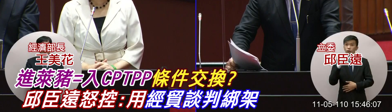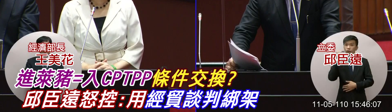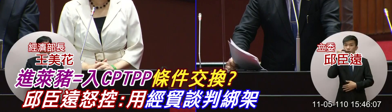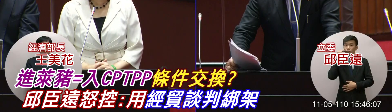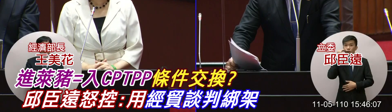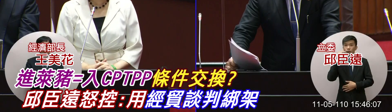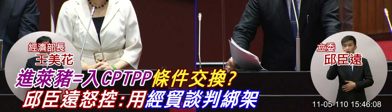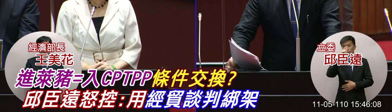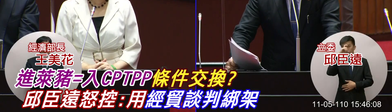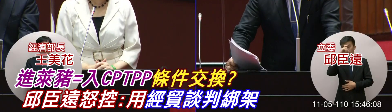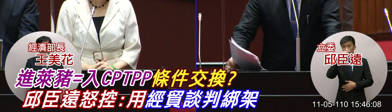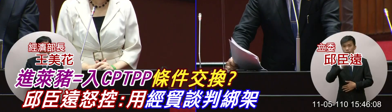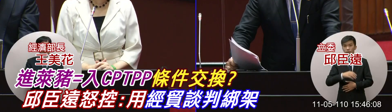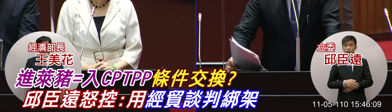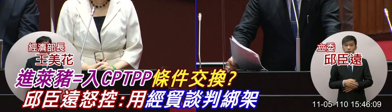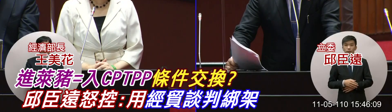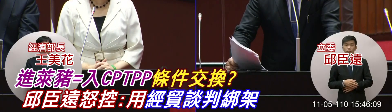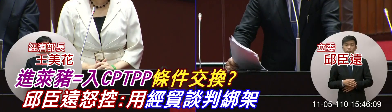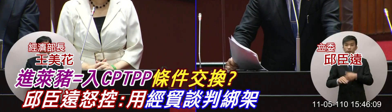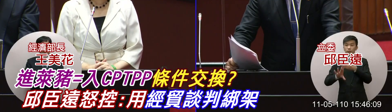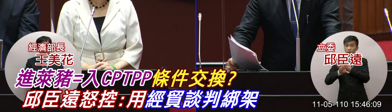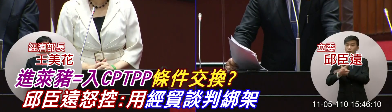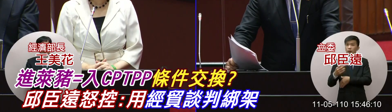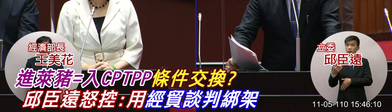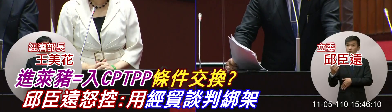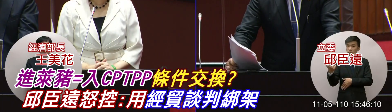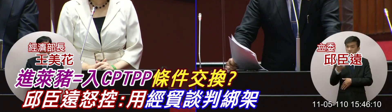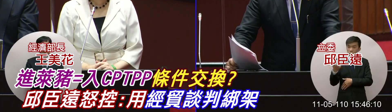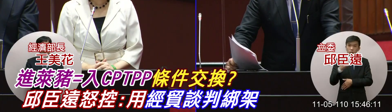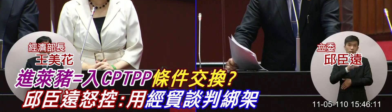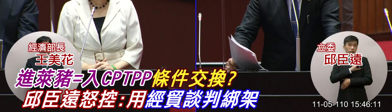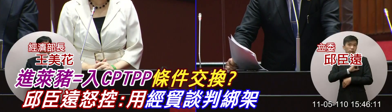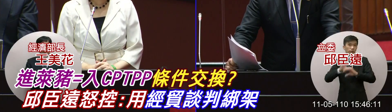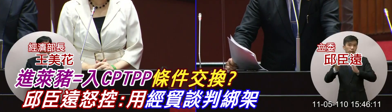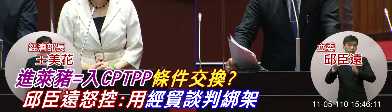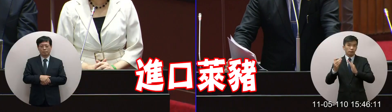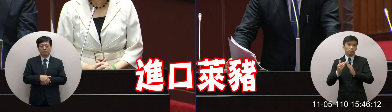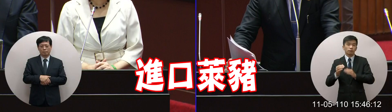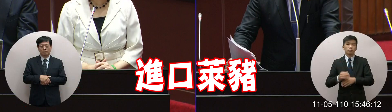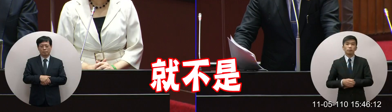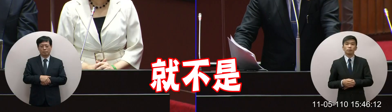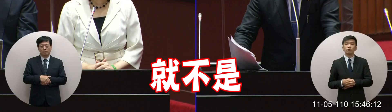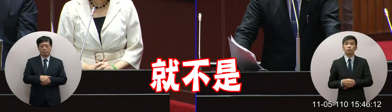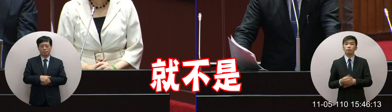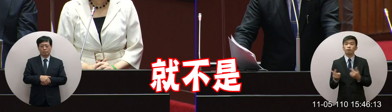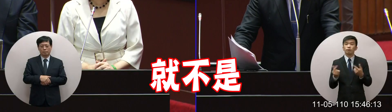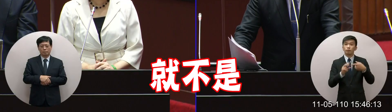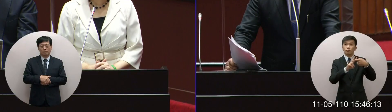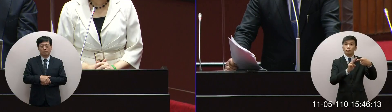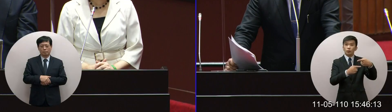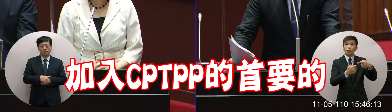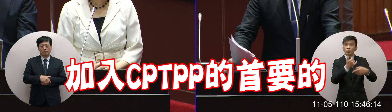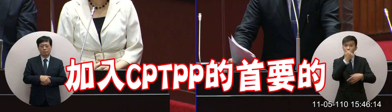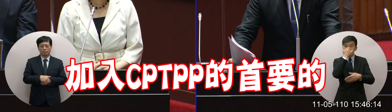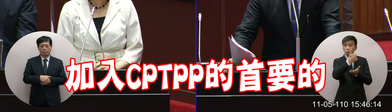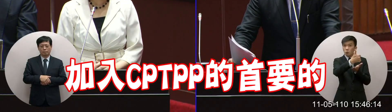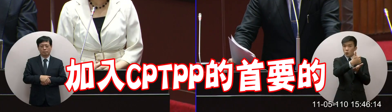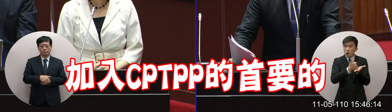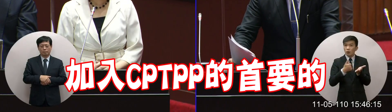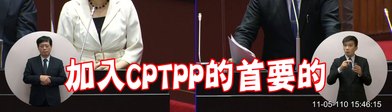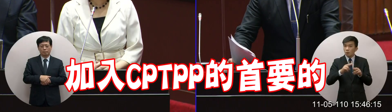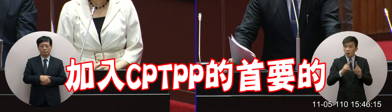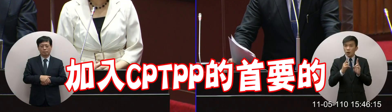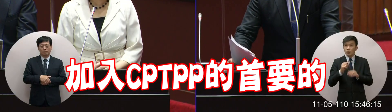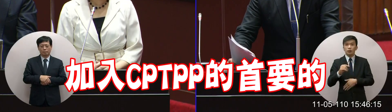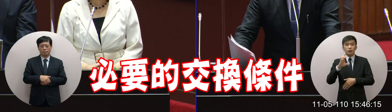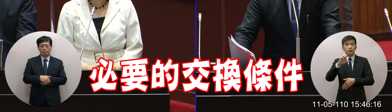增加这个，从这个6个会员国的例子来看哈，其实我们知道就是说进口莱猪就不是这个加入 CPTPP